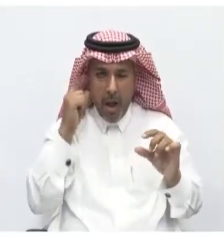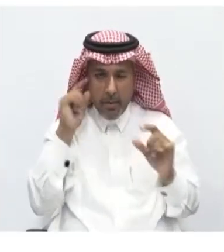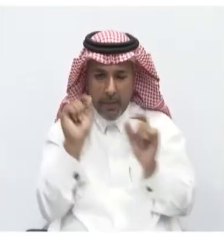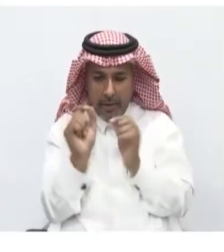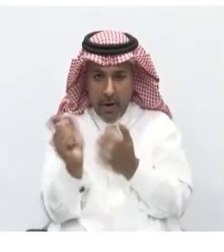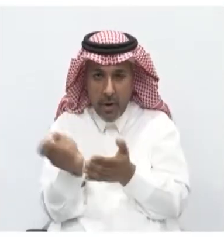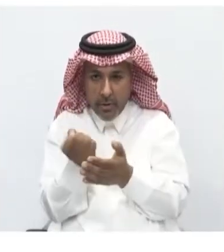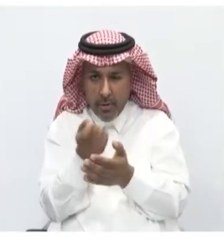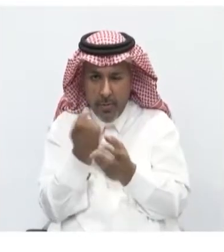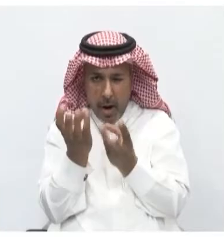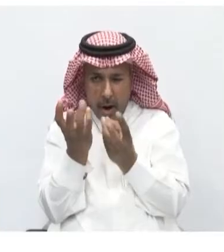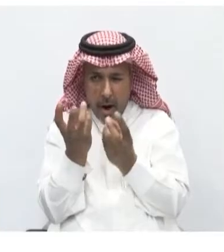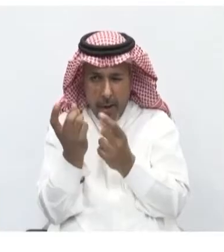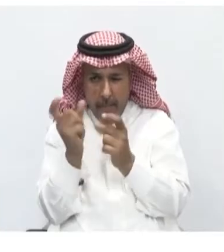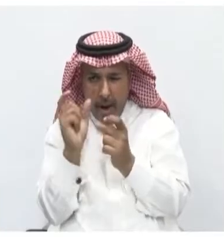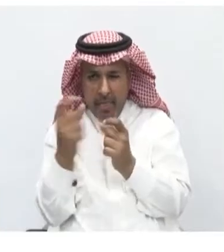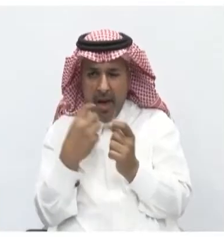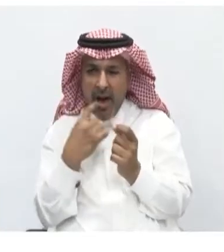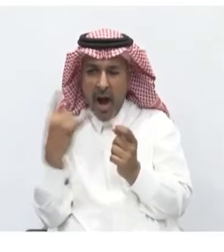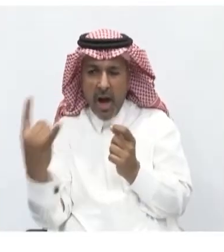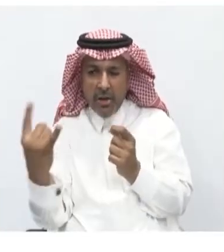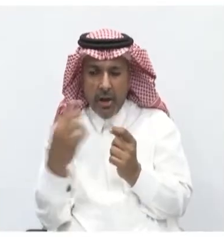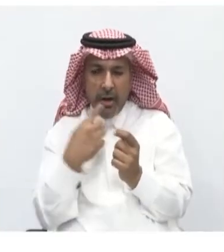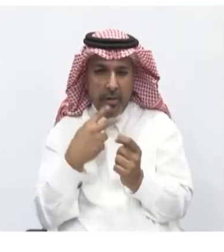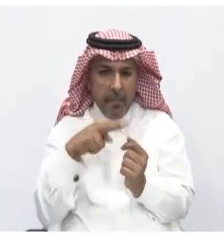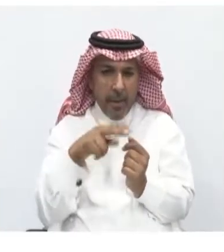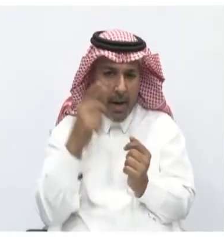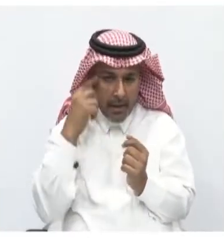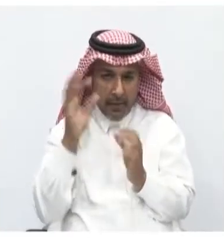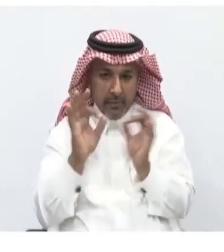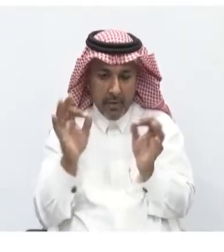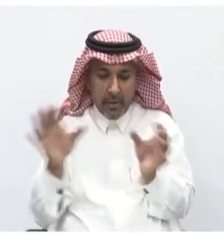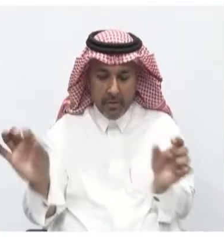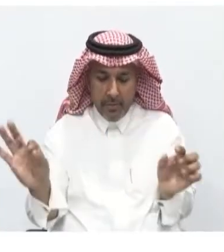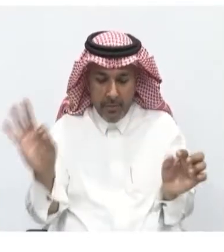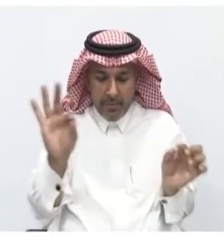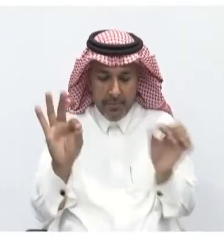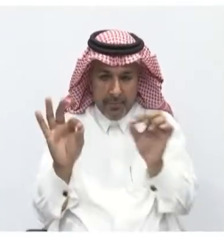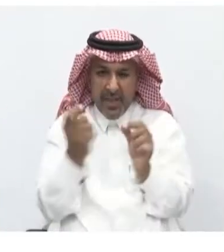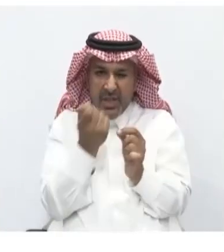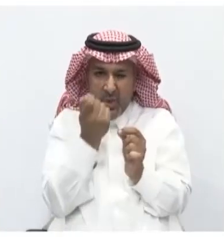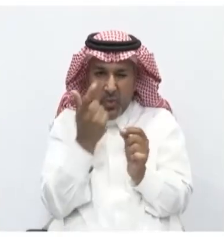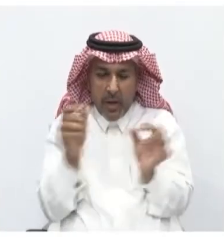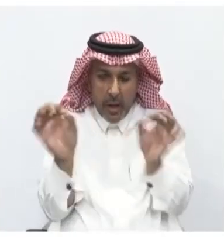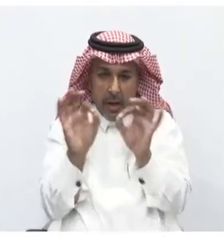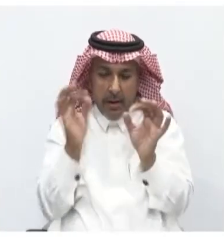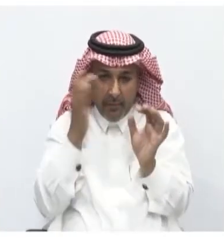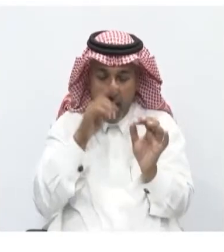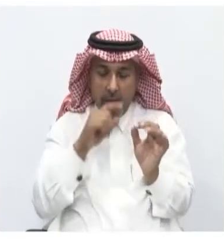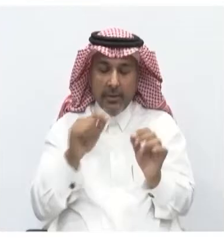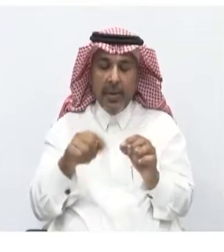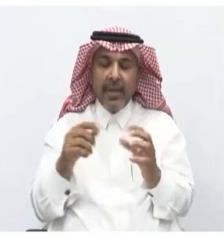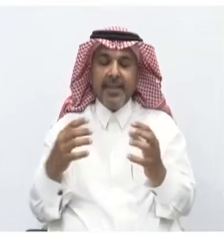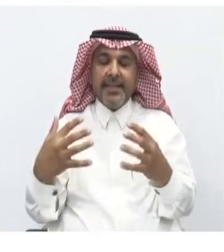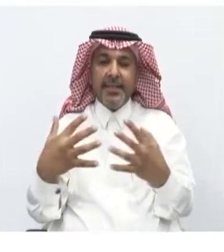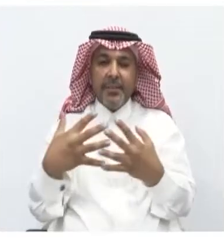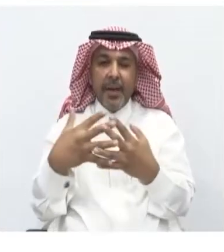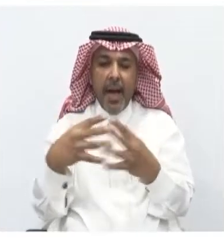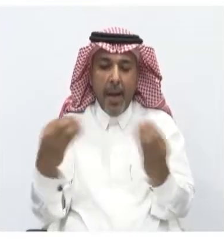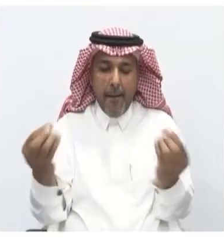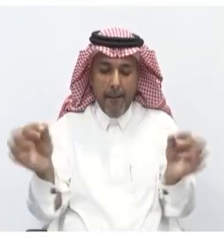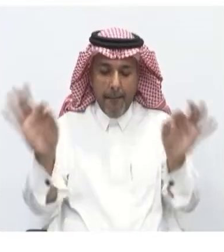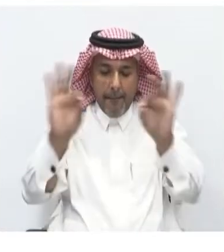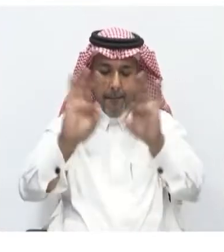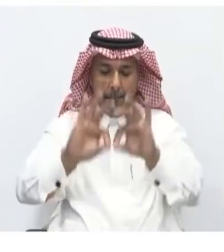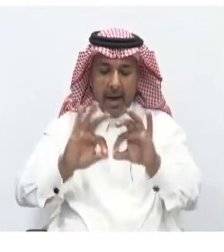متفاعله ومواد ناتجه وندرس العلاقه الكميه بينها التفاعل الكيميائي هنا لابد ان يكون موزون